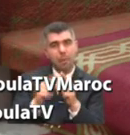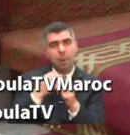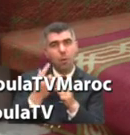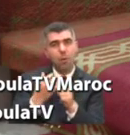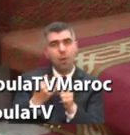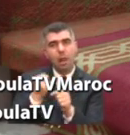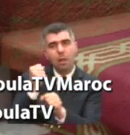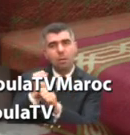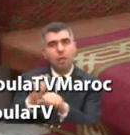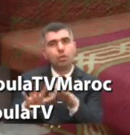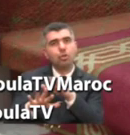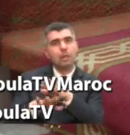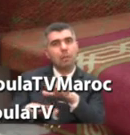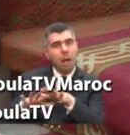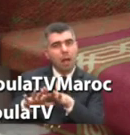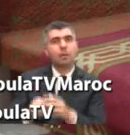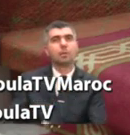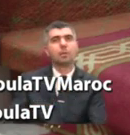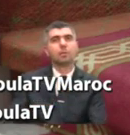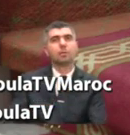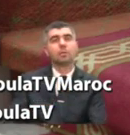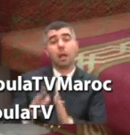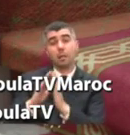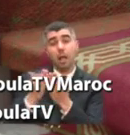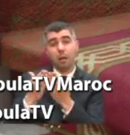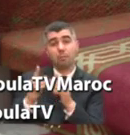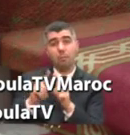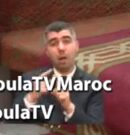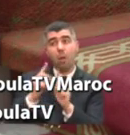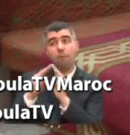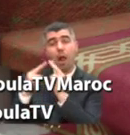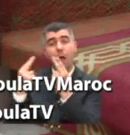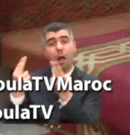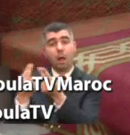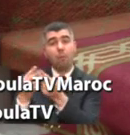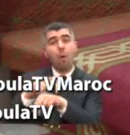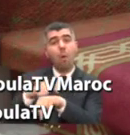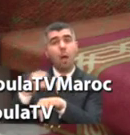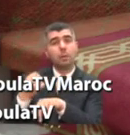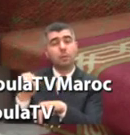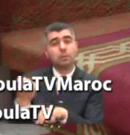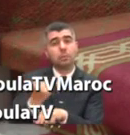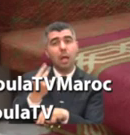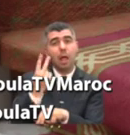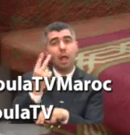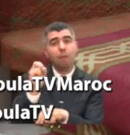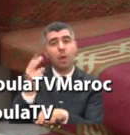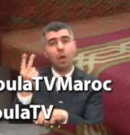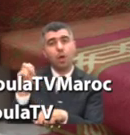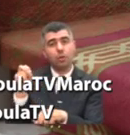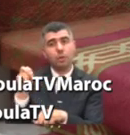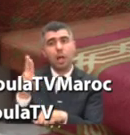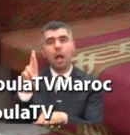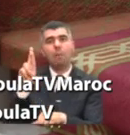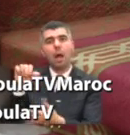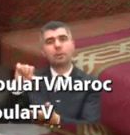راه ما نخدموا. والسجل راه في العالم راه تاخذ وقت طويل، وقلنا لكم 2020 غتبدا التجربه ان شاء الله في الجهه ديال الرباط.